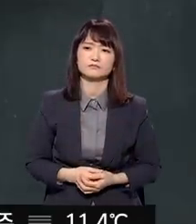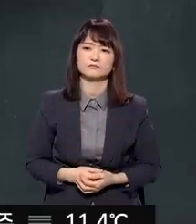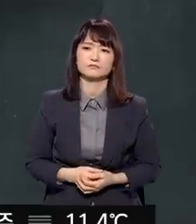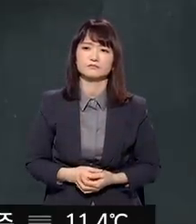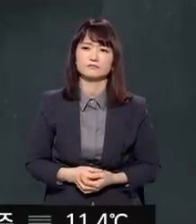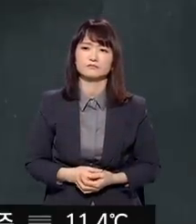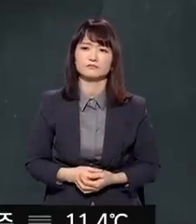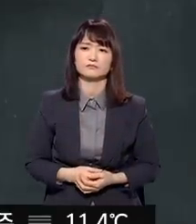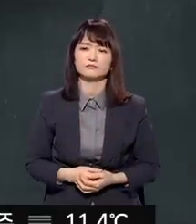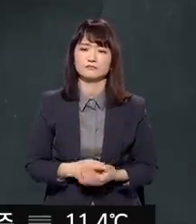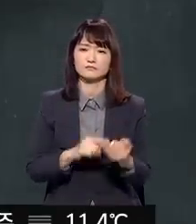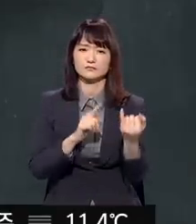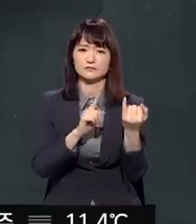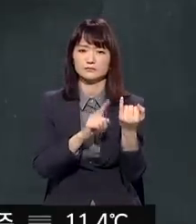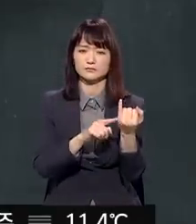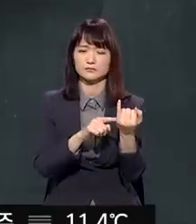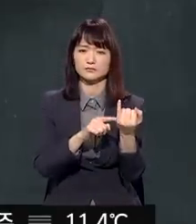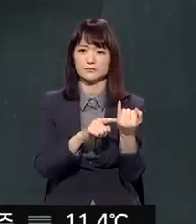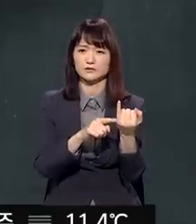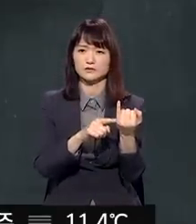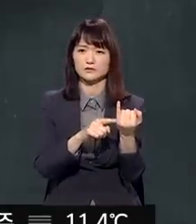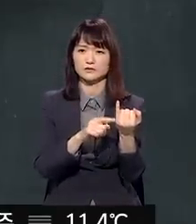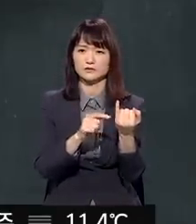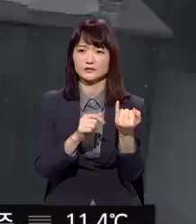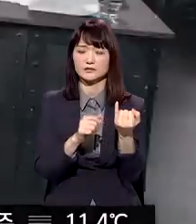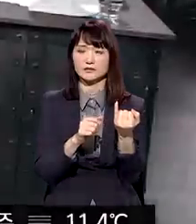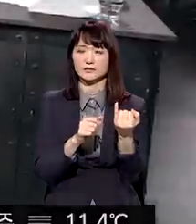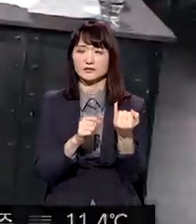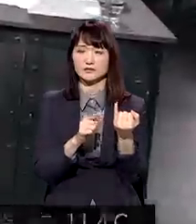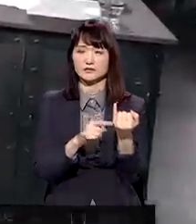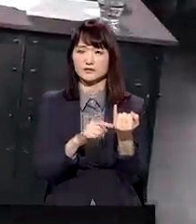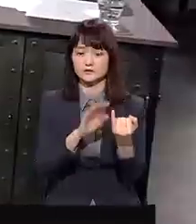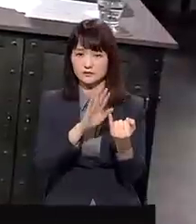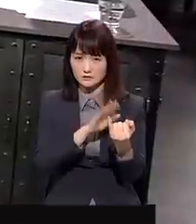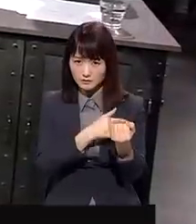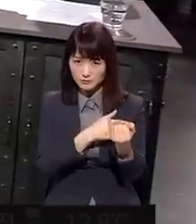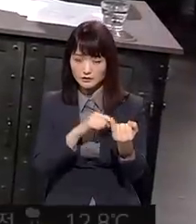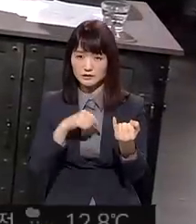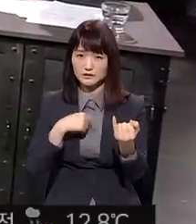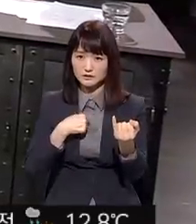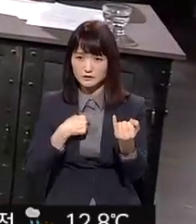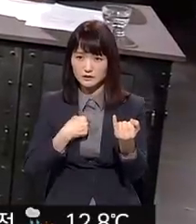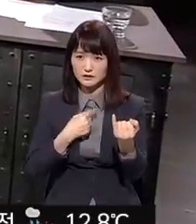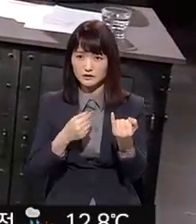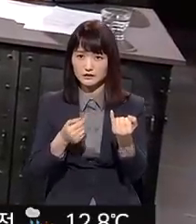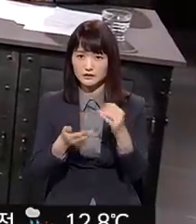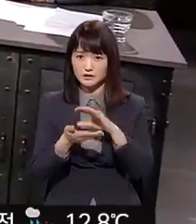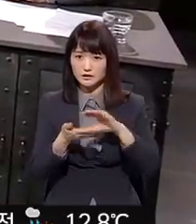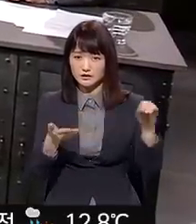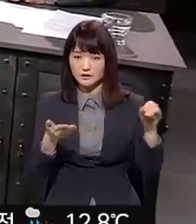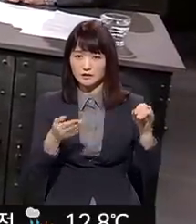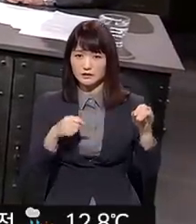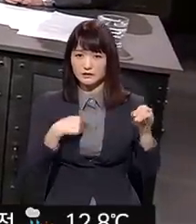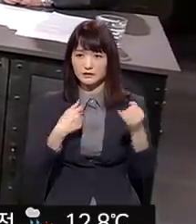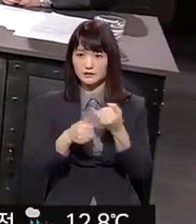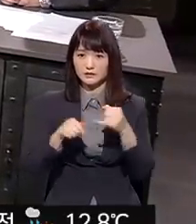요구가 성립이 아니 자기가 잘못하고 그렇죠. 자기가 나가서 또 자기가 이혼을 요구합니다. 자 우리